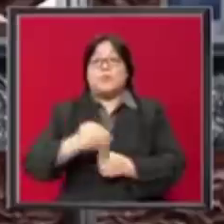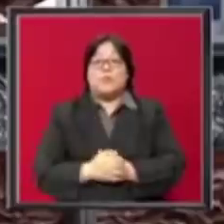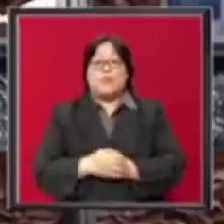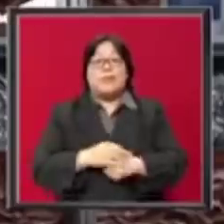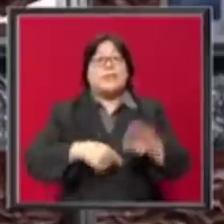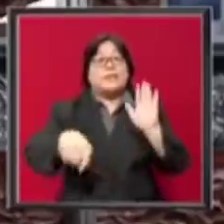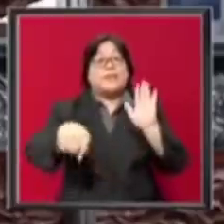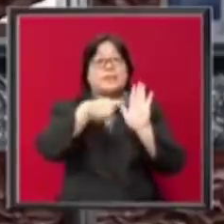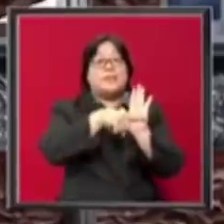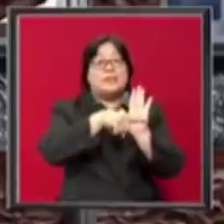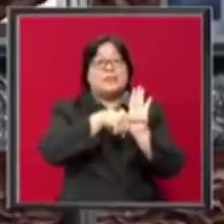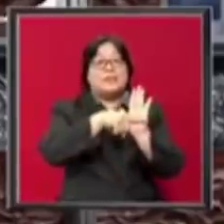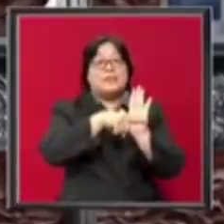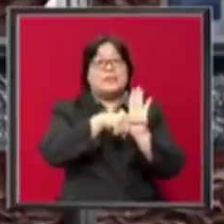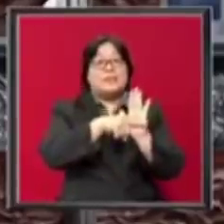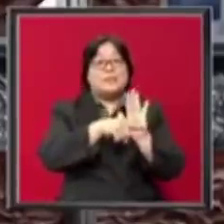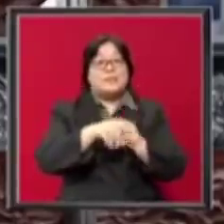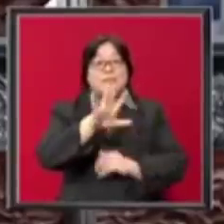negatif